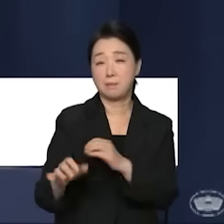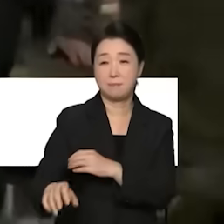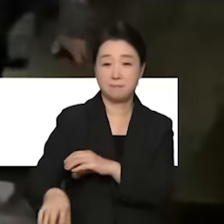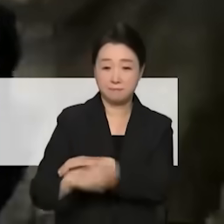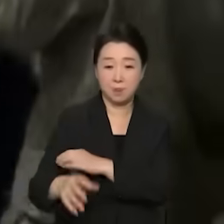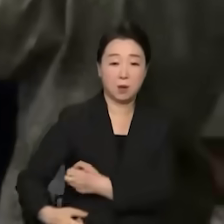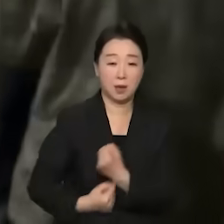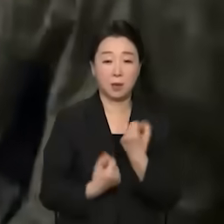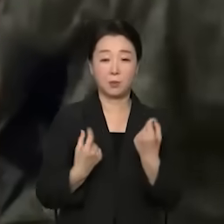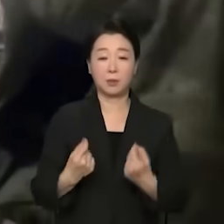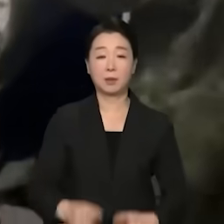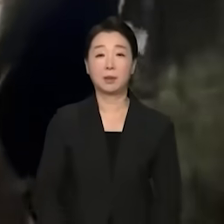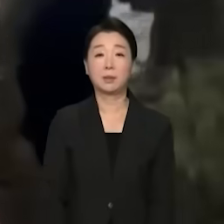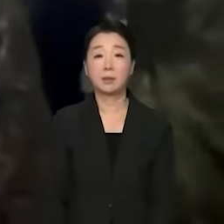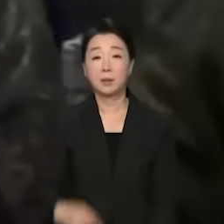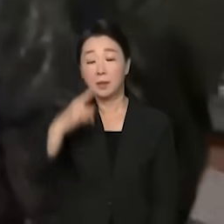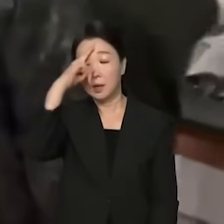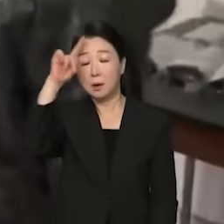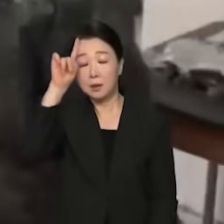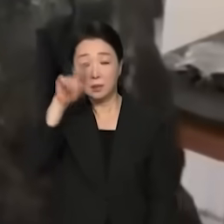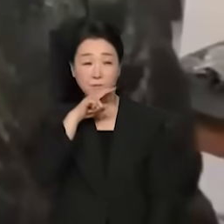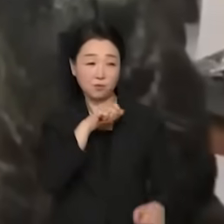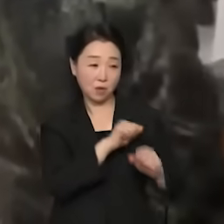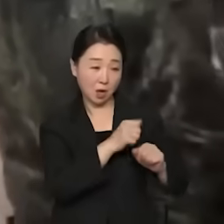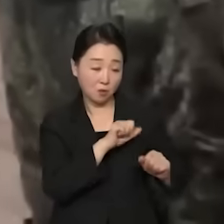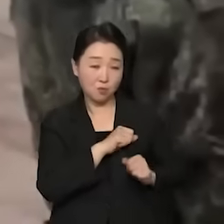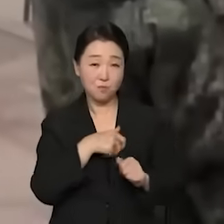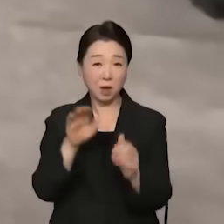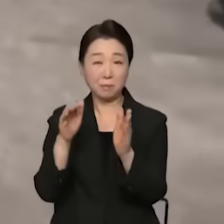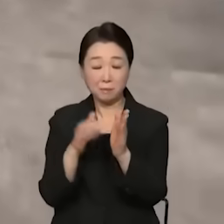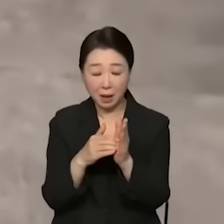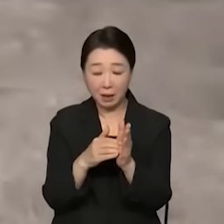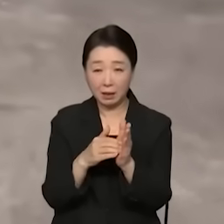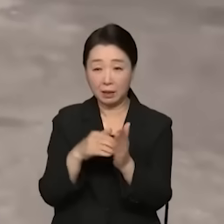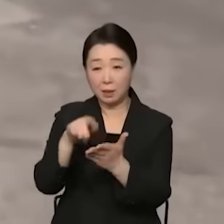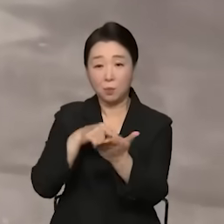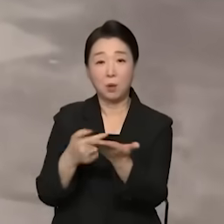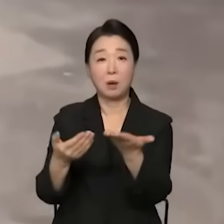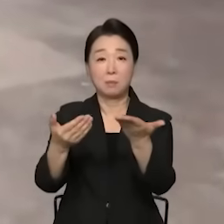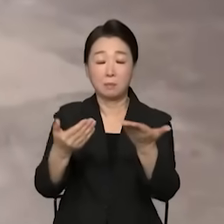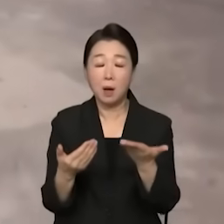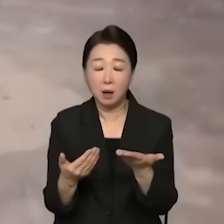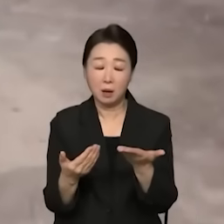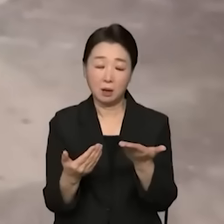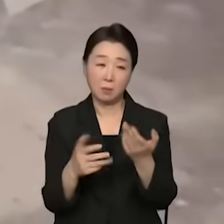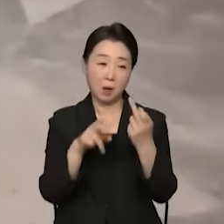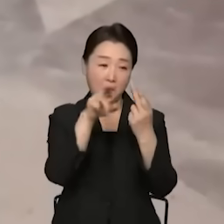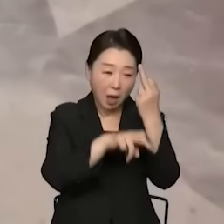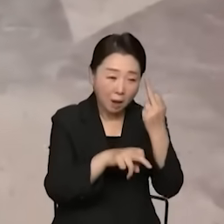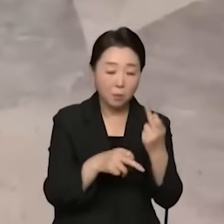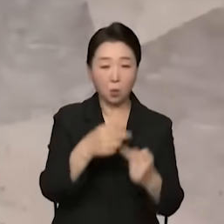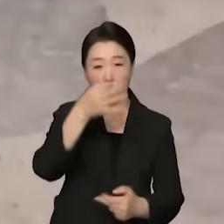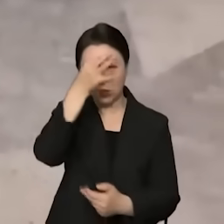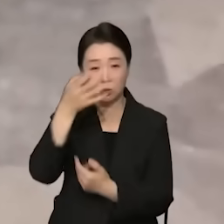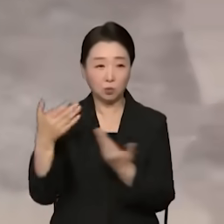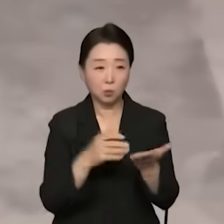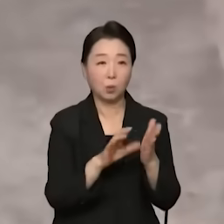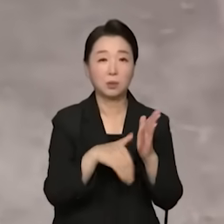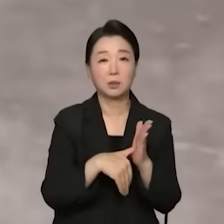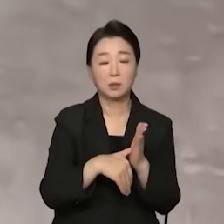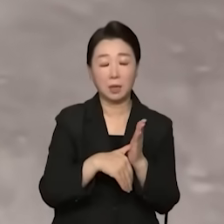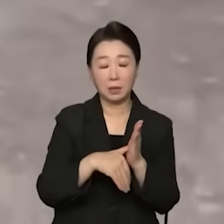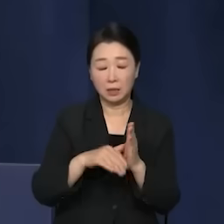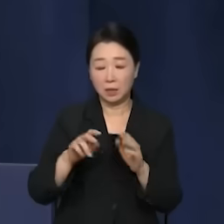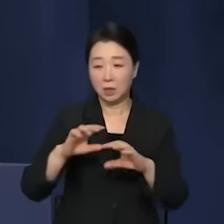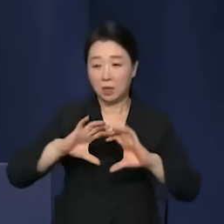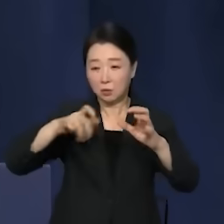생각합니다. 러시아가 북한의 파병의 대가로 첨단 군사기술을 지원한다면 국제사회 안보 위협이 커질 수 있다는 전망이